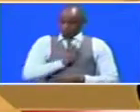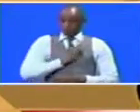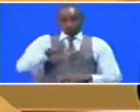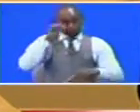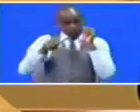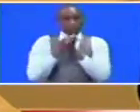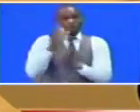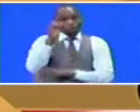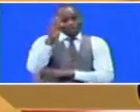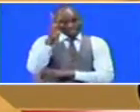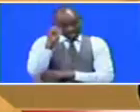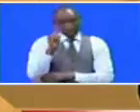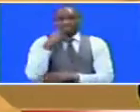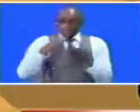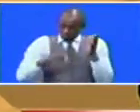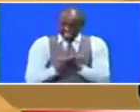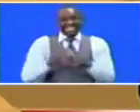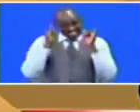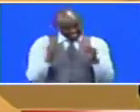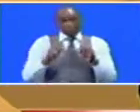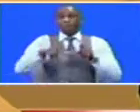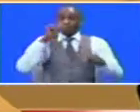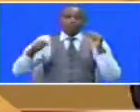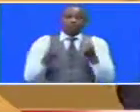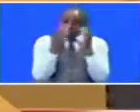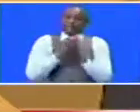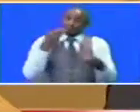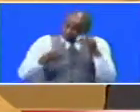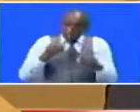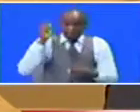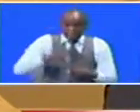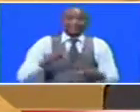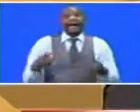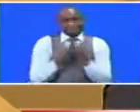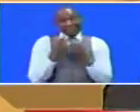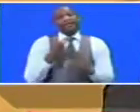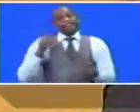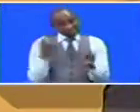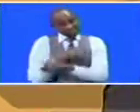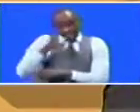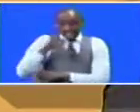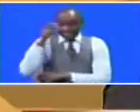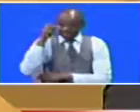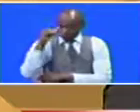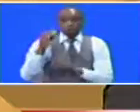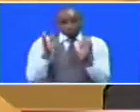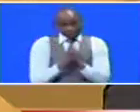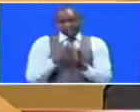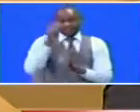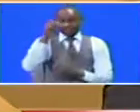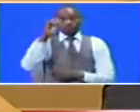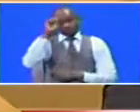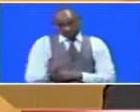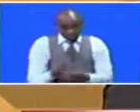cha ODM itaandaa uchaguzi mpya wa mchujo katika kaunti ya Busia, ikihusisha maeneo bunge ya Teso ya kaskazini na Teso ya